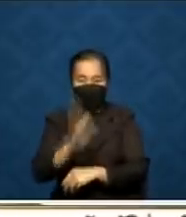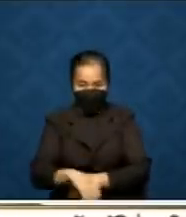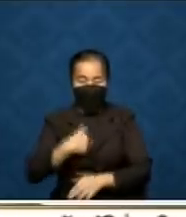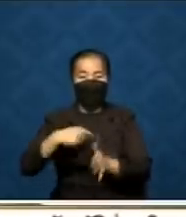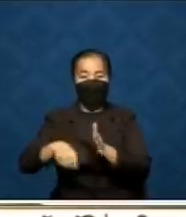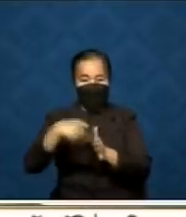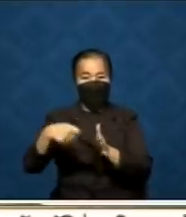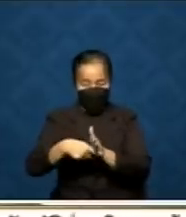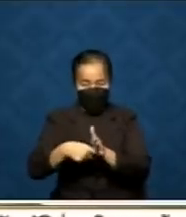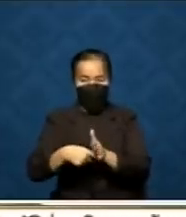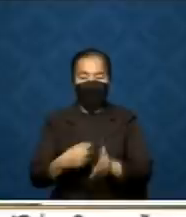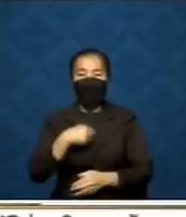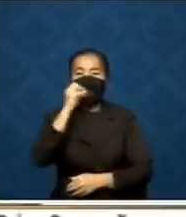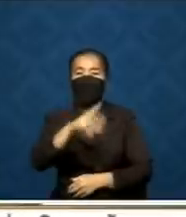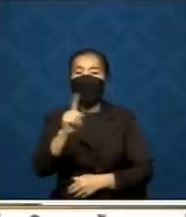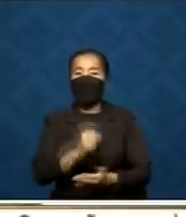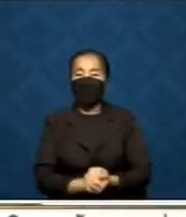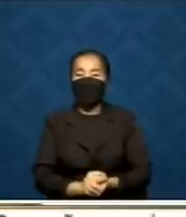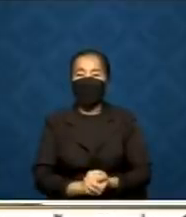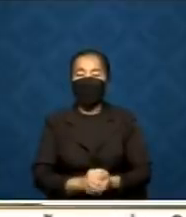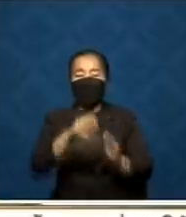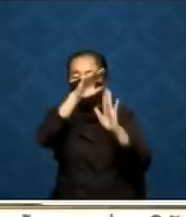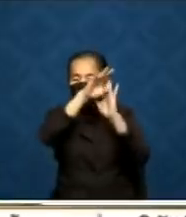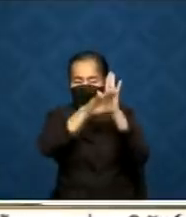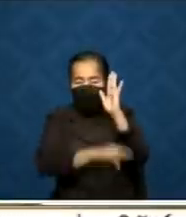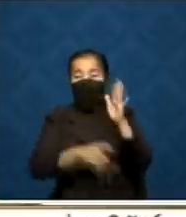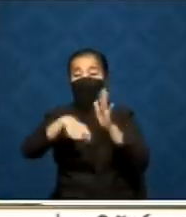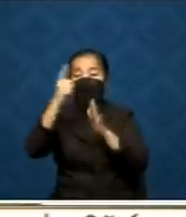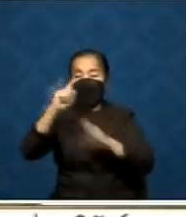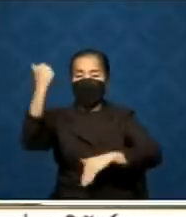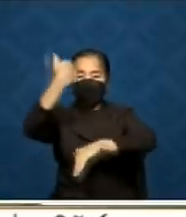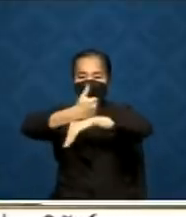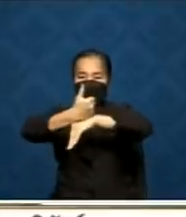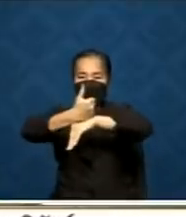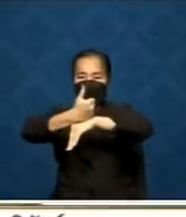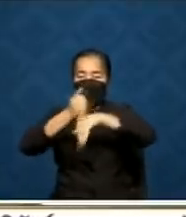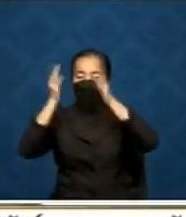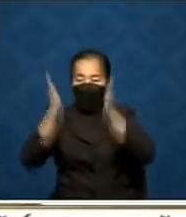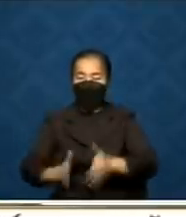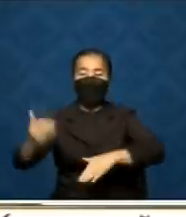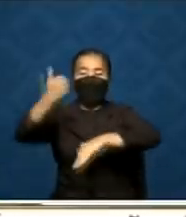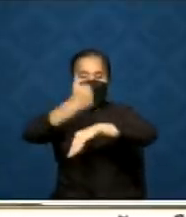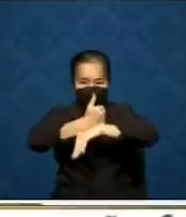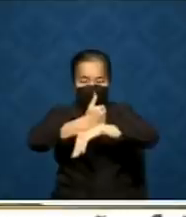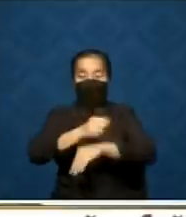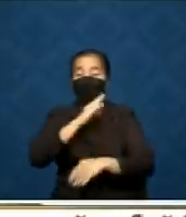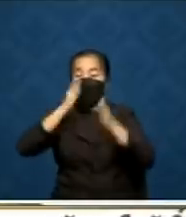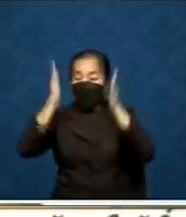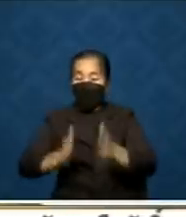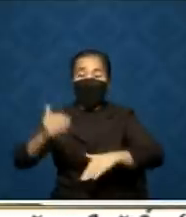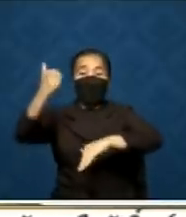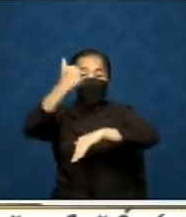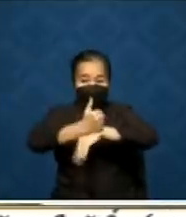ว่าสาเหตุที่ว่ามาทั้งหมดมันเกิดจากผู้นำแต่ถ้าผู้นำที่มีความ